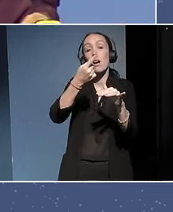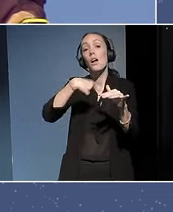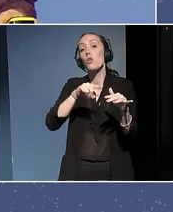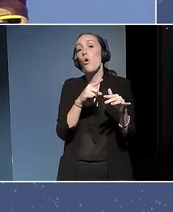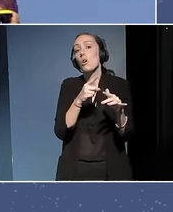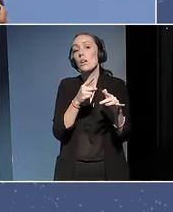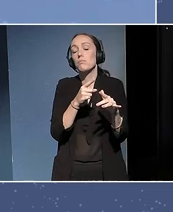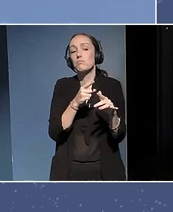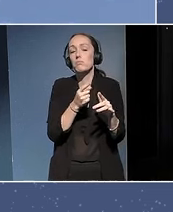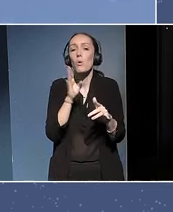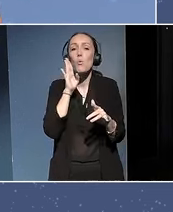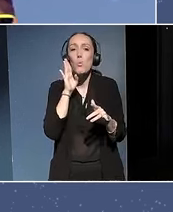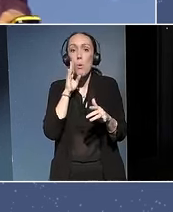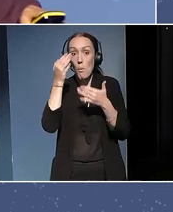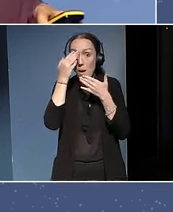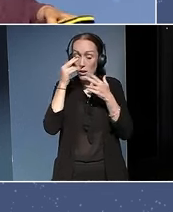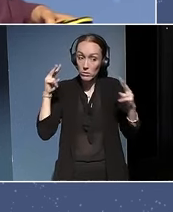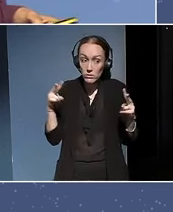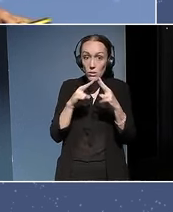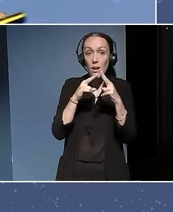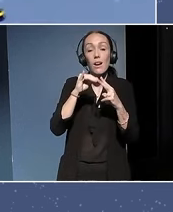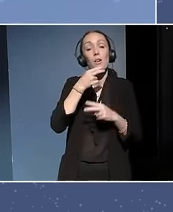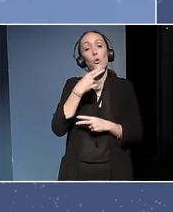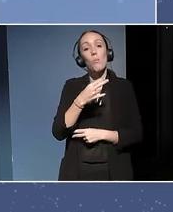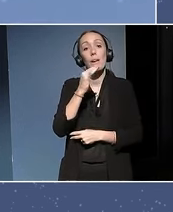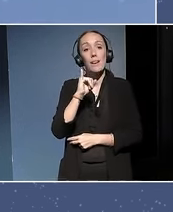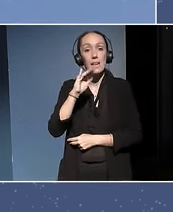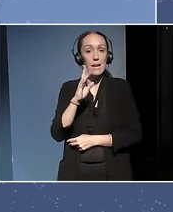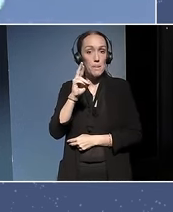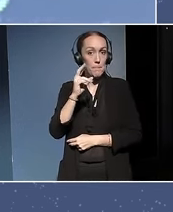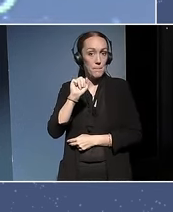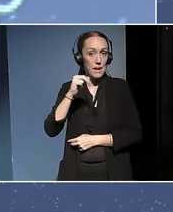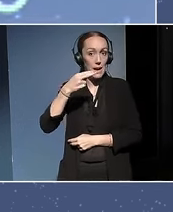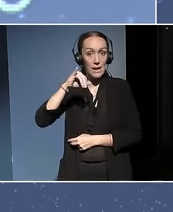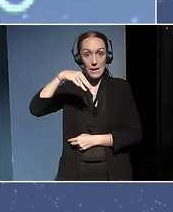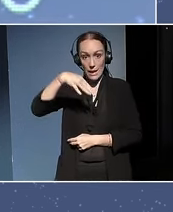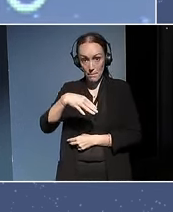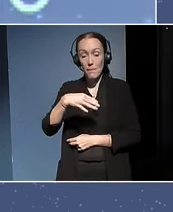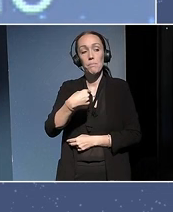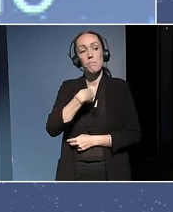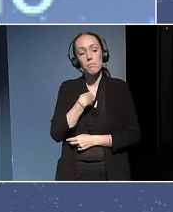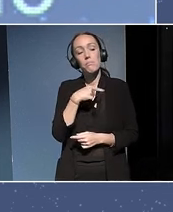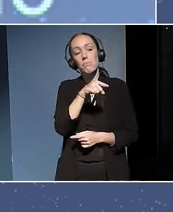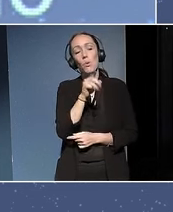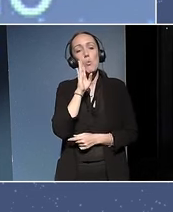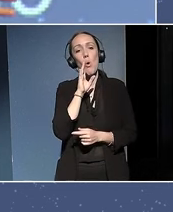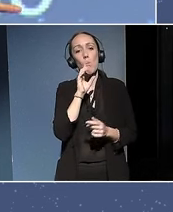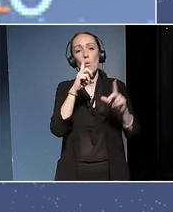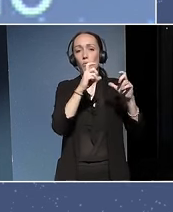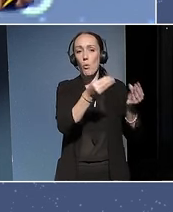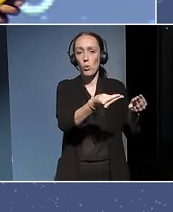Ibrahim che mostrò a me al collega Maganuco delle fotografie